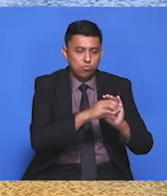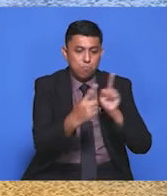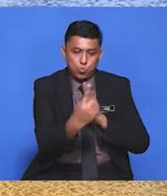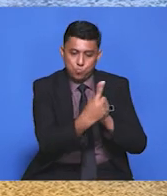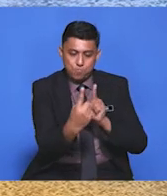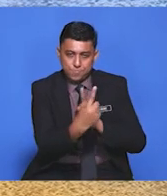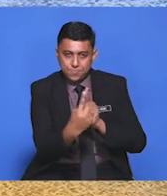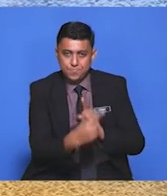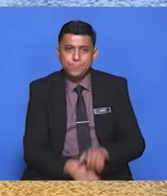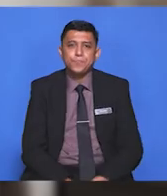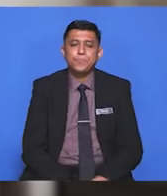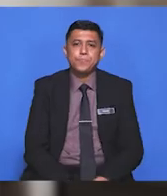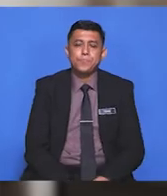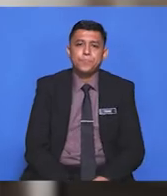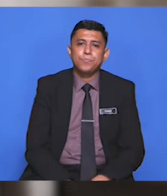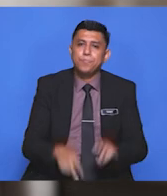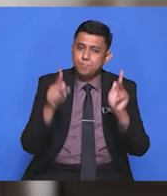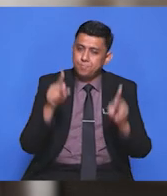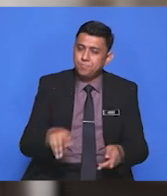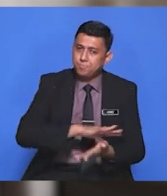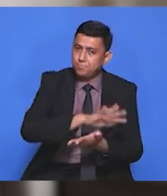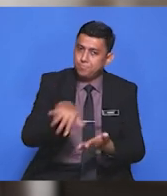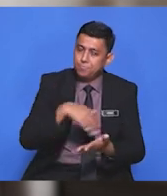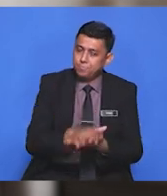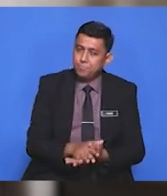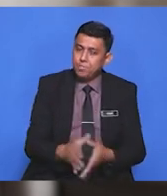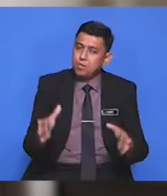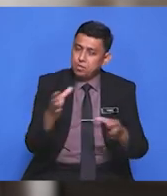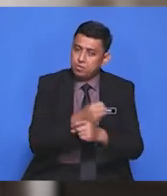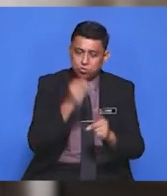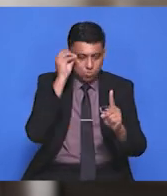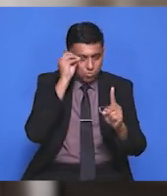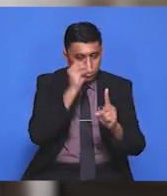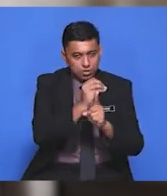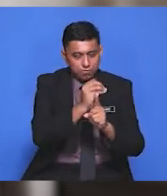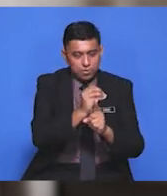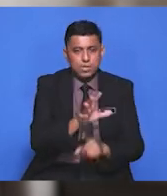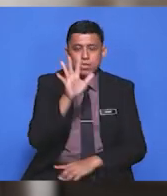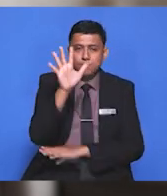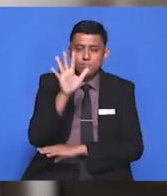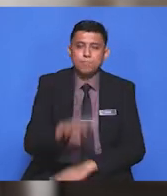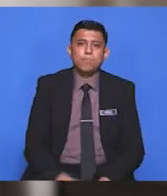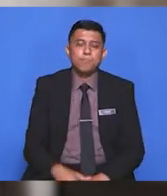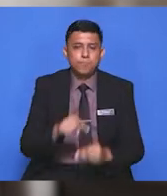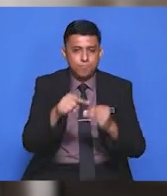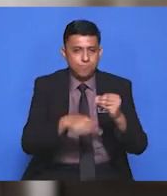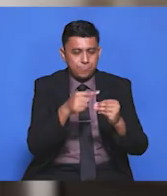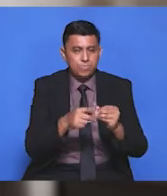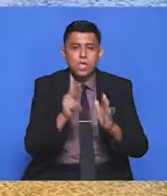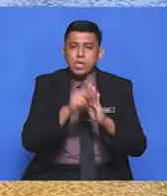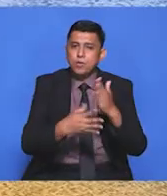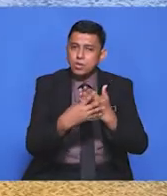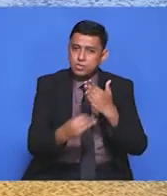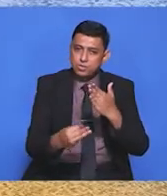bersemuka. Para pelajar sekalian, untuk mencapai objektif yang kelima, kita lihat pula tentang